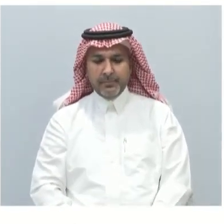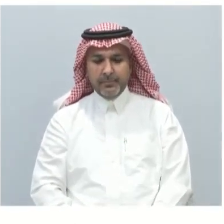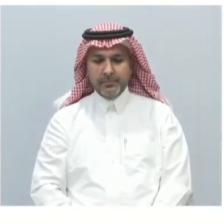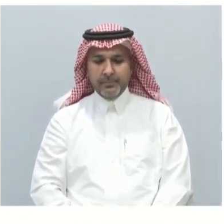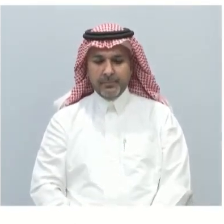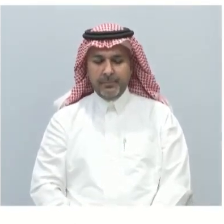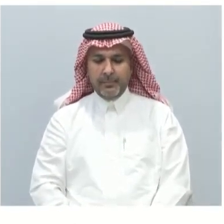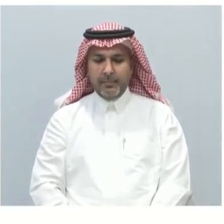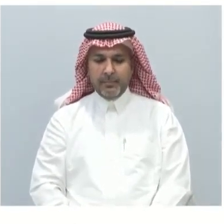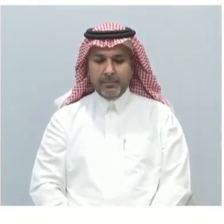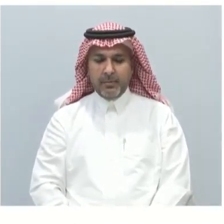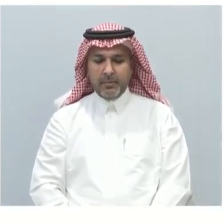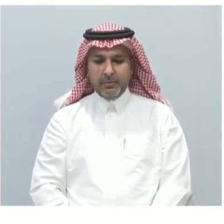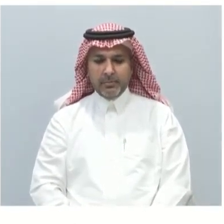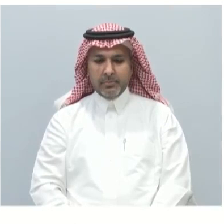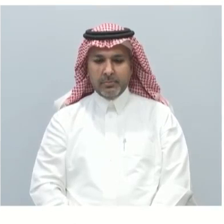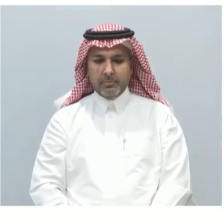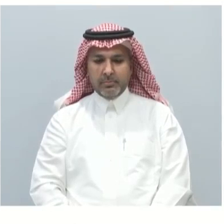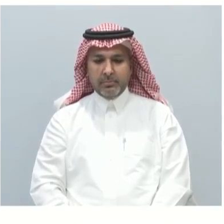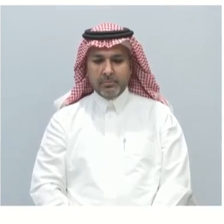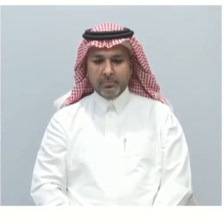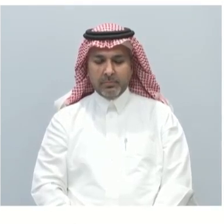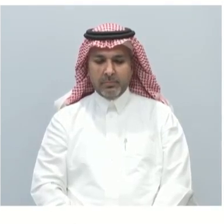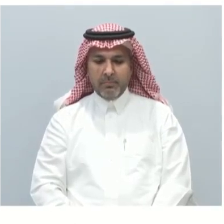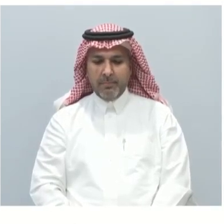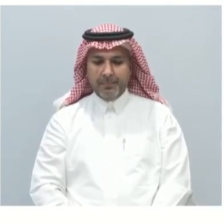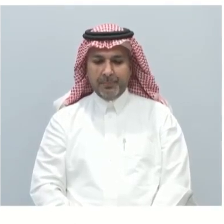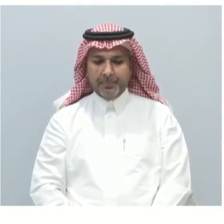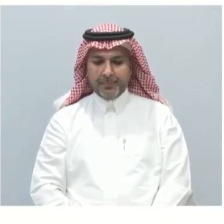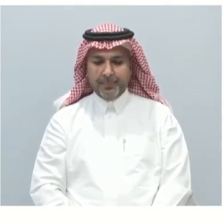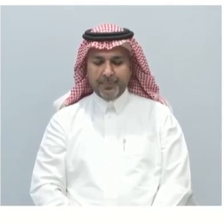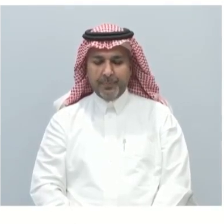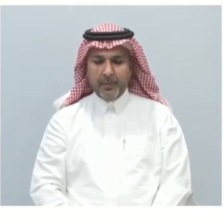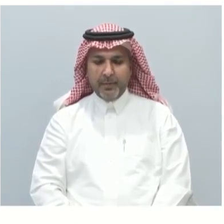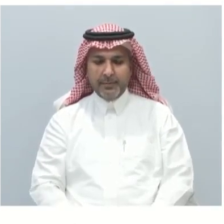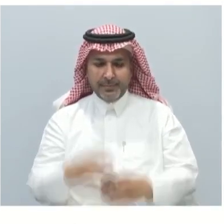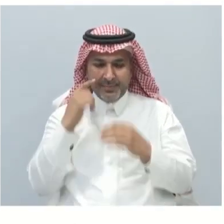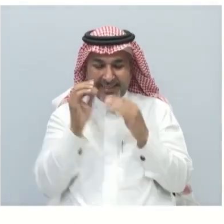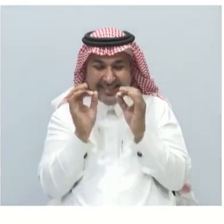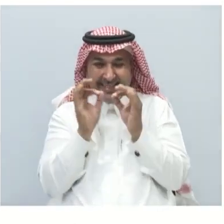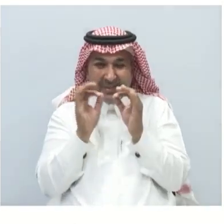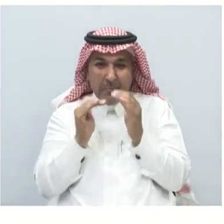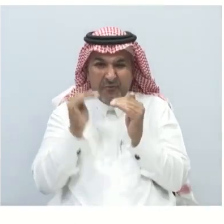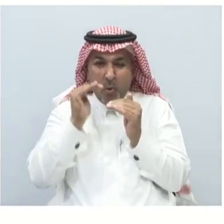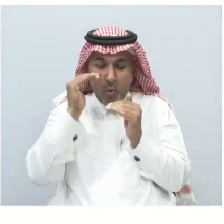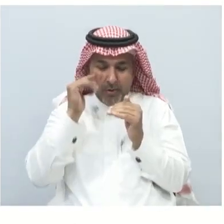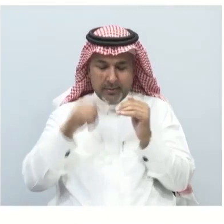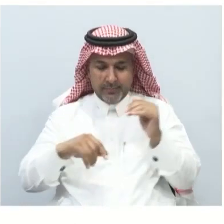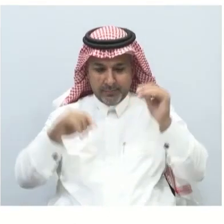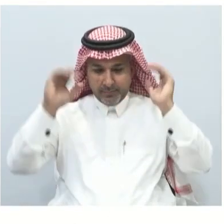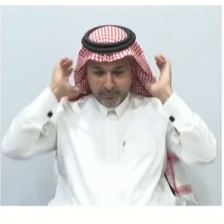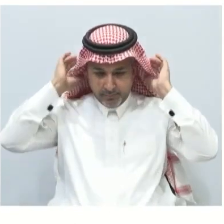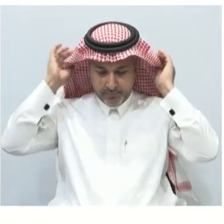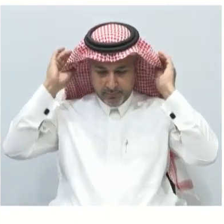نص زي الجذر سبعه فبالتالي لاحظ مكانها فعلا كانها اعلى من النص بشوي لو دققنا على الجواب اذا